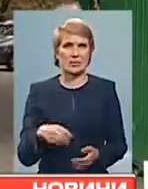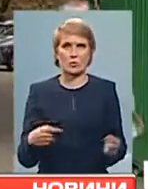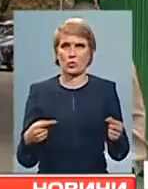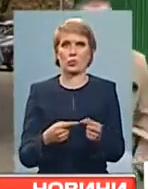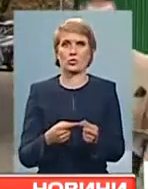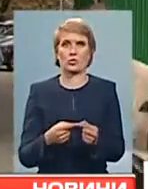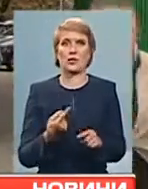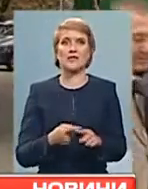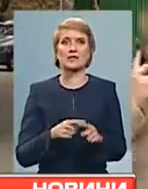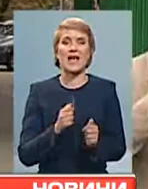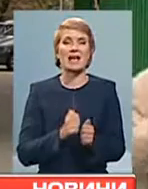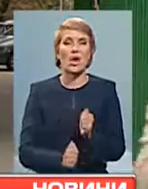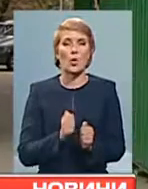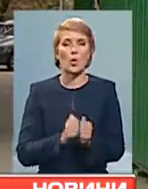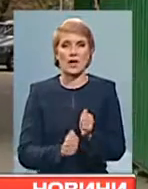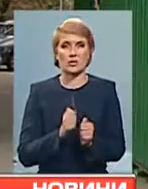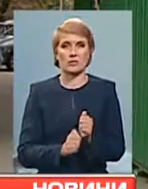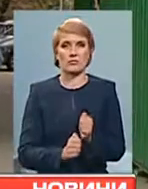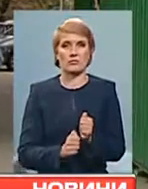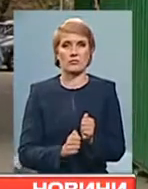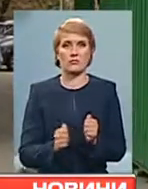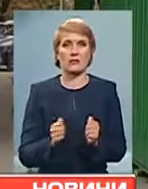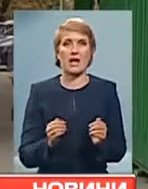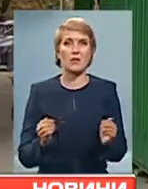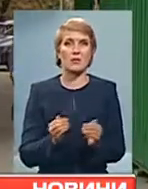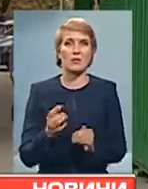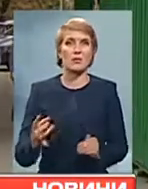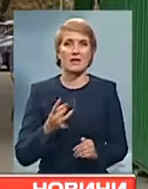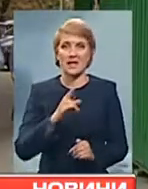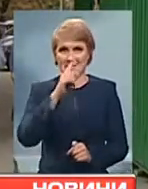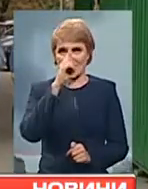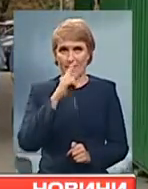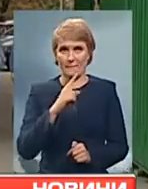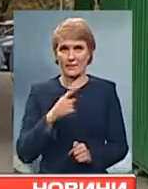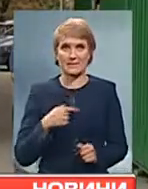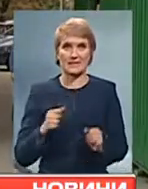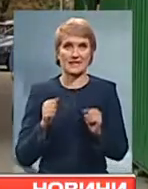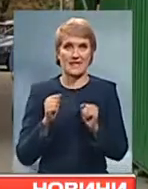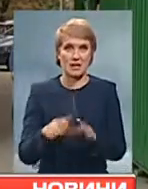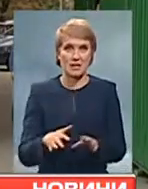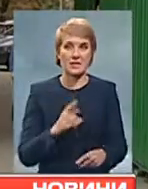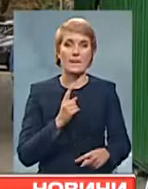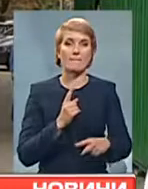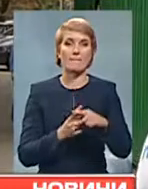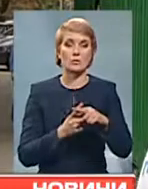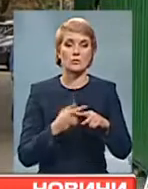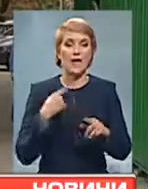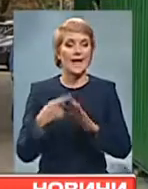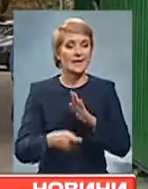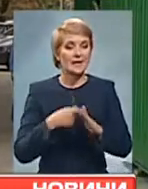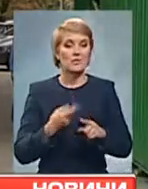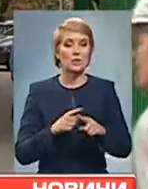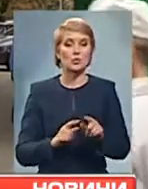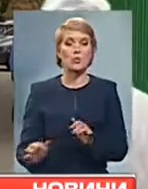точно, і це регулярно. Тобто, як мінімум раз на місяць. Це здається, і плюс я дізнався про цю